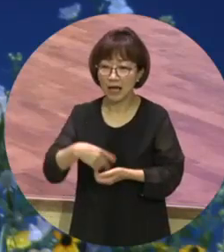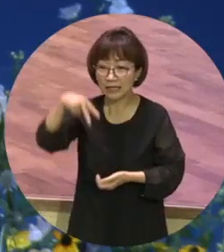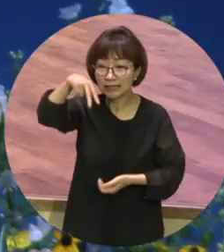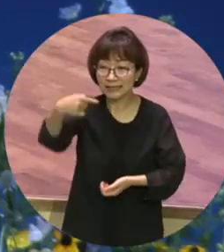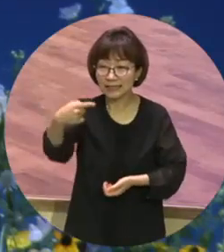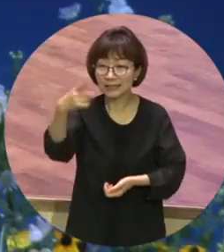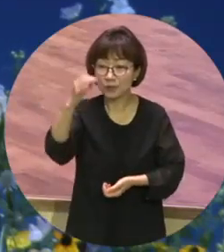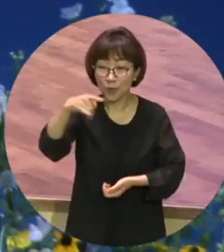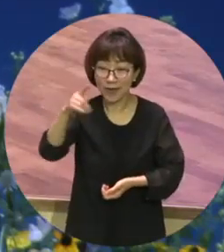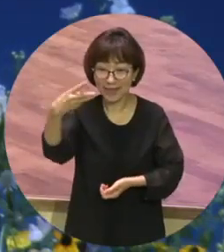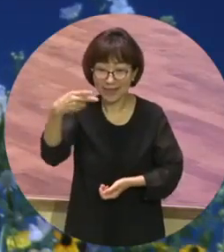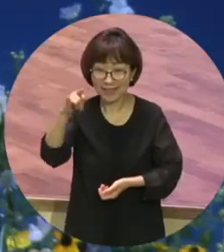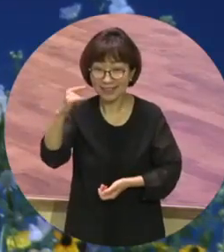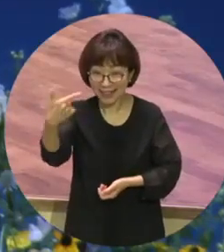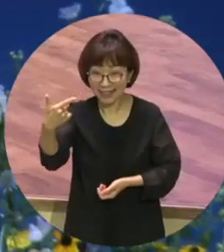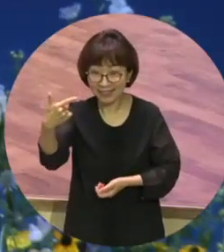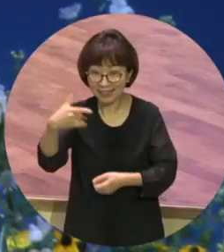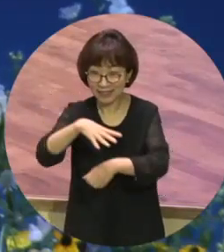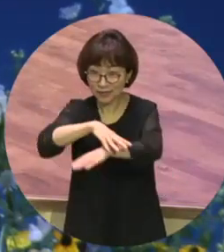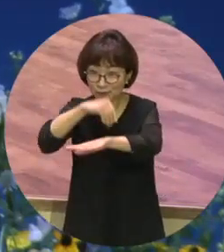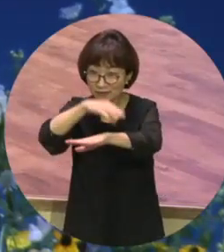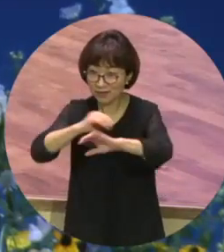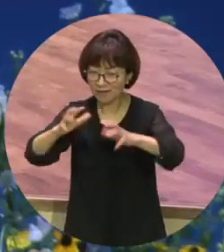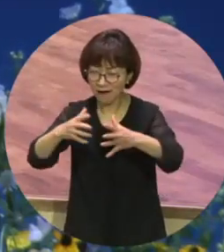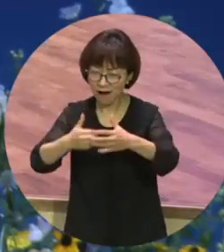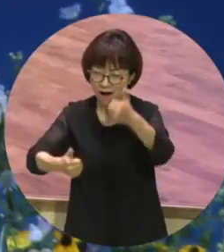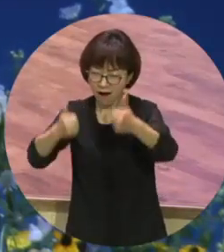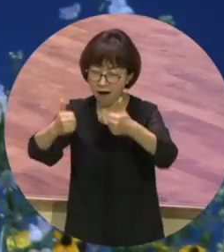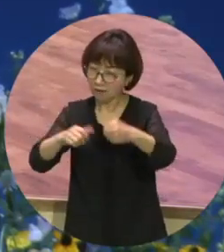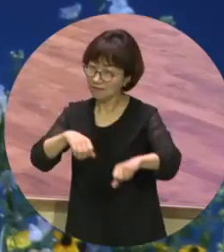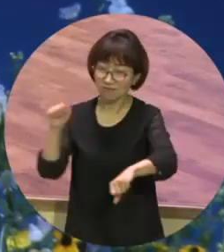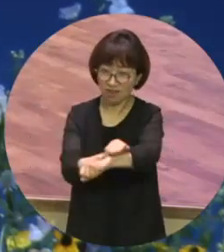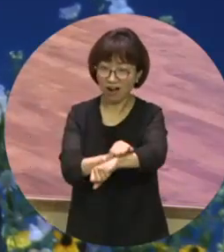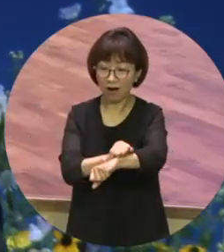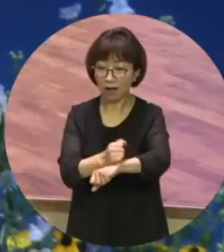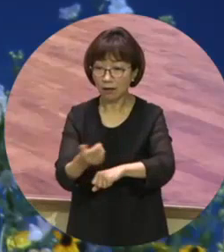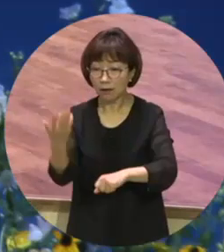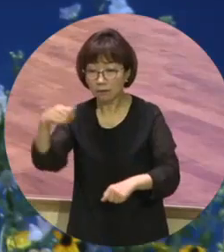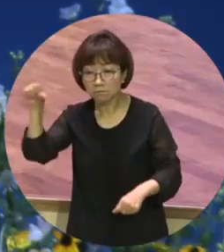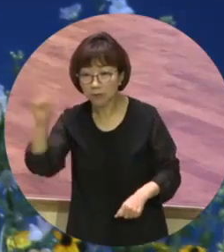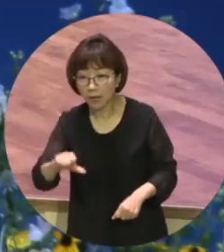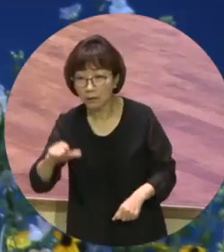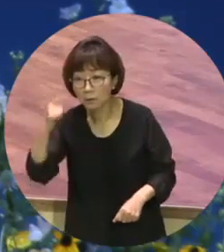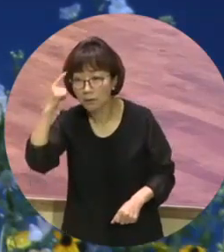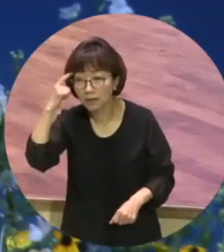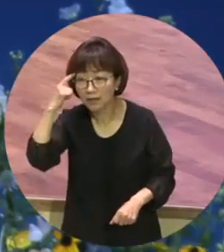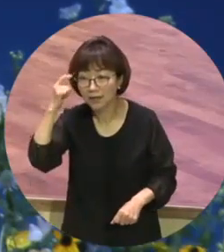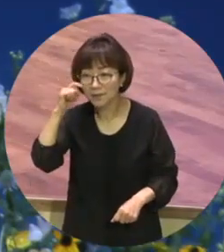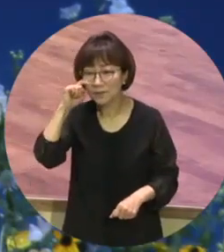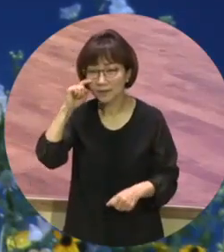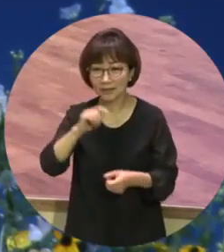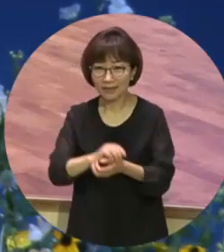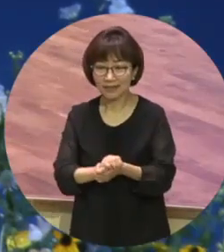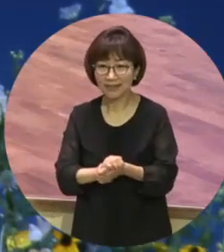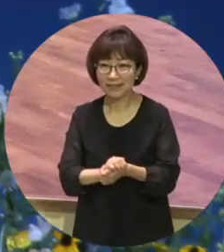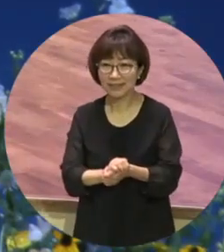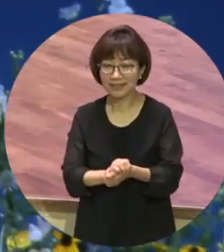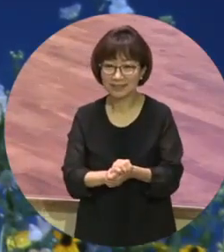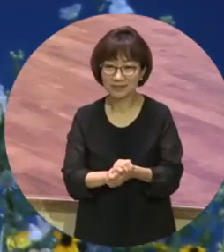스웨덴하고 잘했어요. 잘했다고. 그리고 잘했는데 이 두 분 다 왜